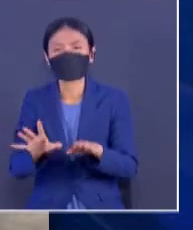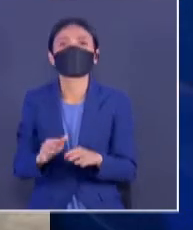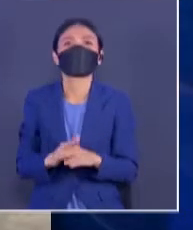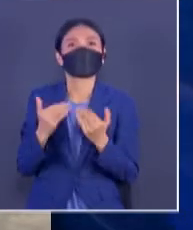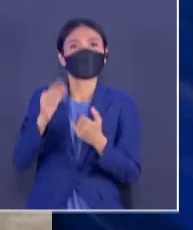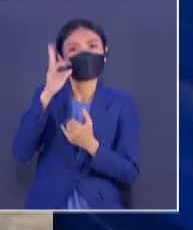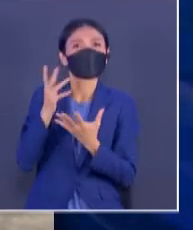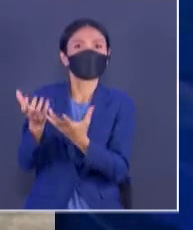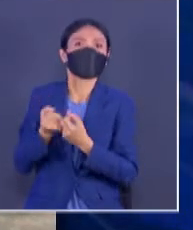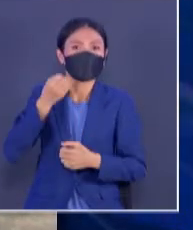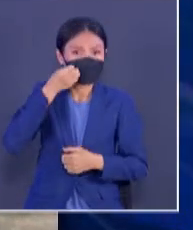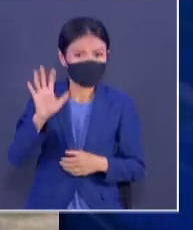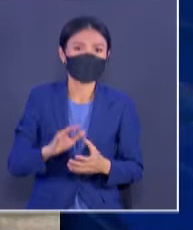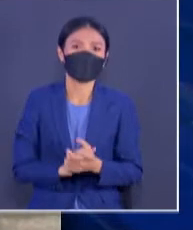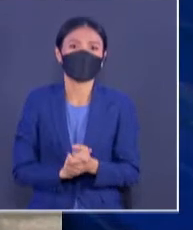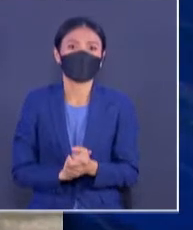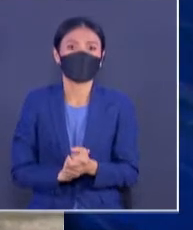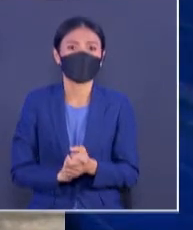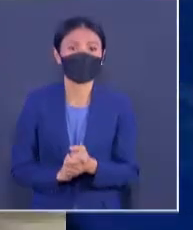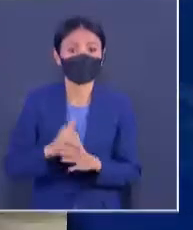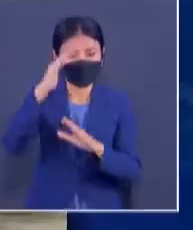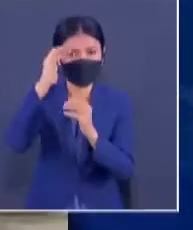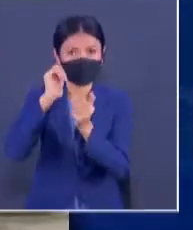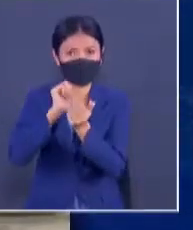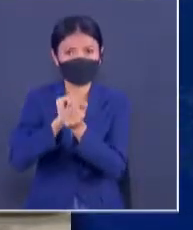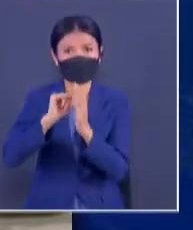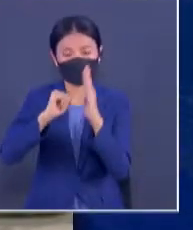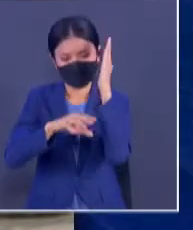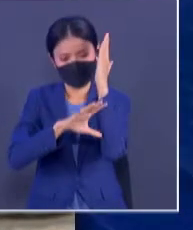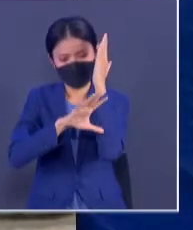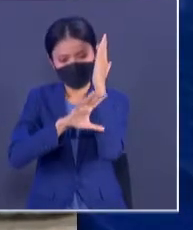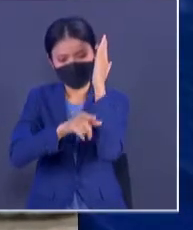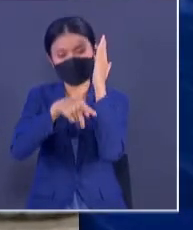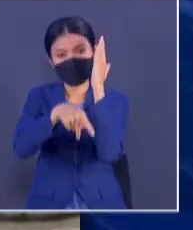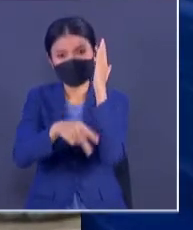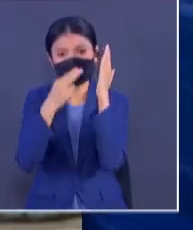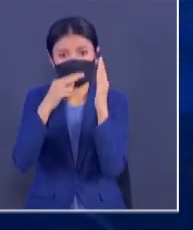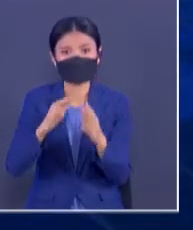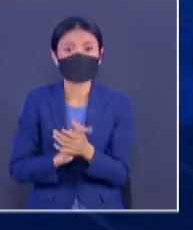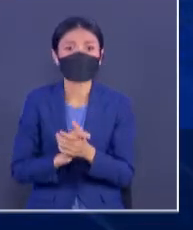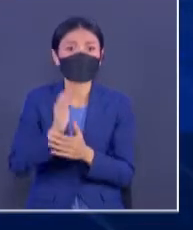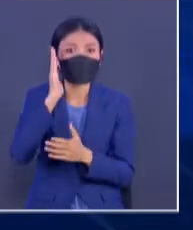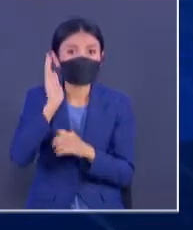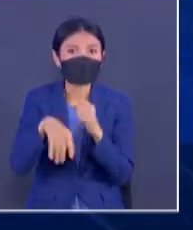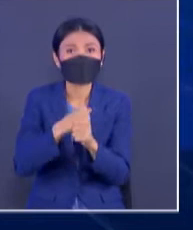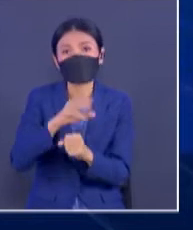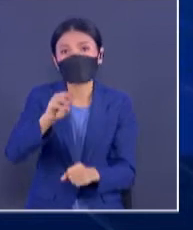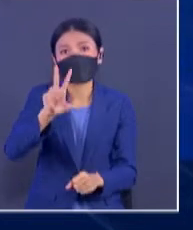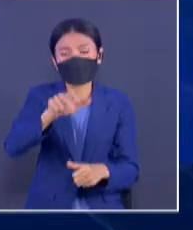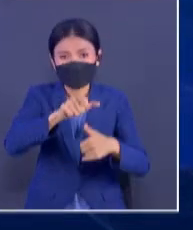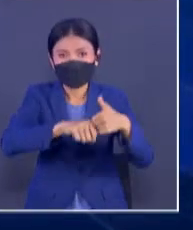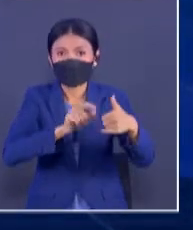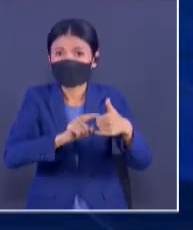ชุมพรหลังจากที่ตำรวจสามารถควบคุมตัวนายสุขสันต์อายุ 63ปีครับคนนี้ที่เป็นอดีตครู